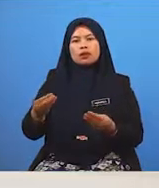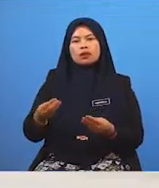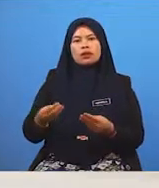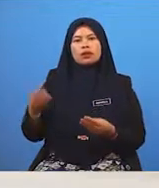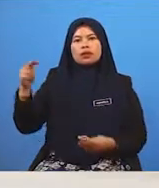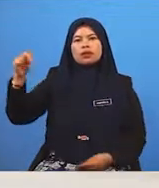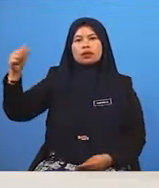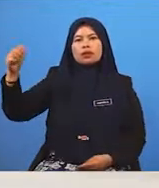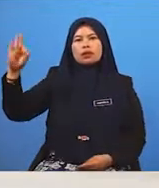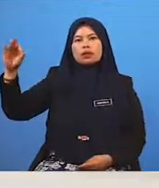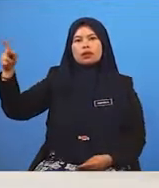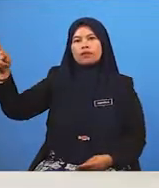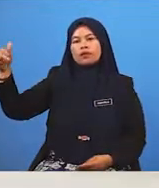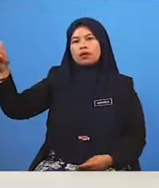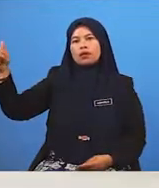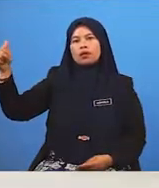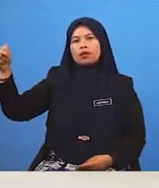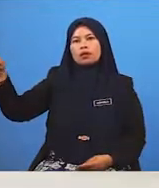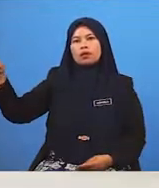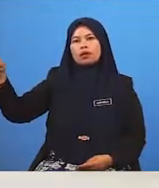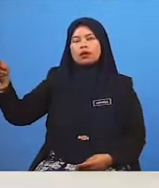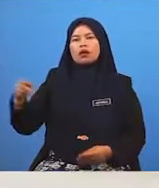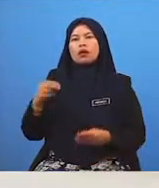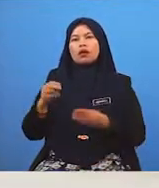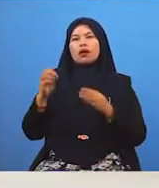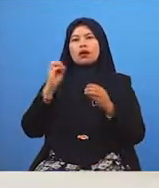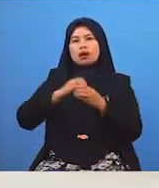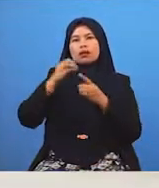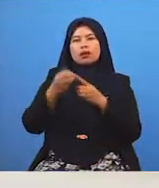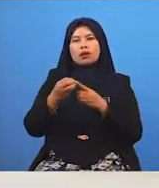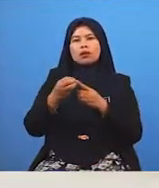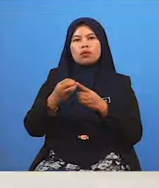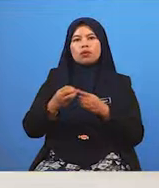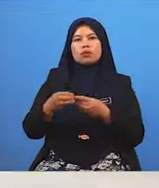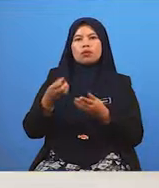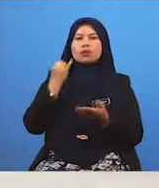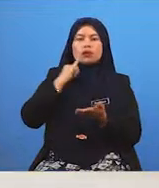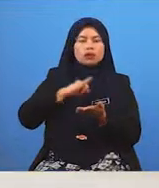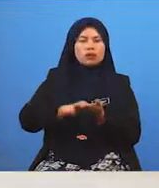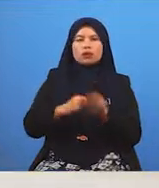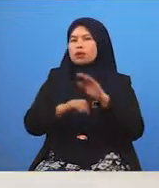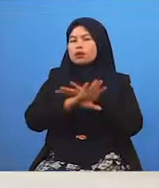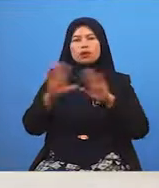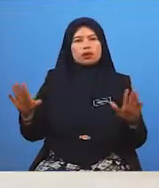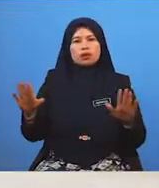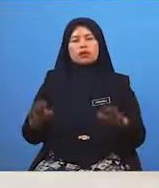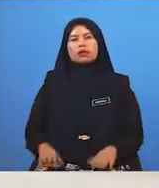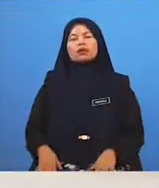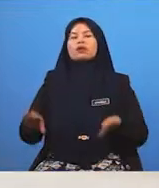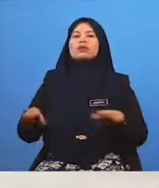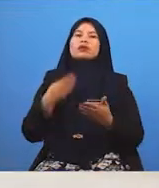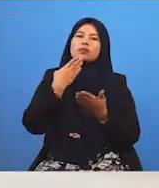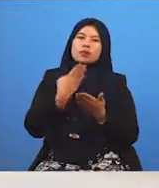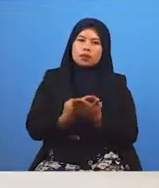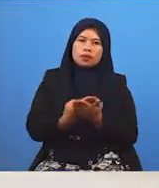yang dibenarkan oleh syarak adalah dilarang sama sekali. Berbuat baik atau memberi layanan yang baik pada